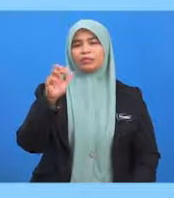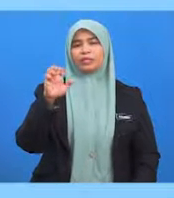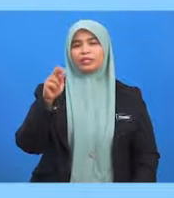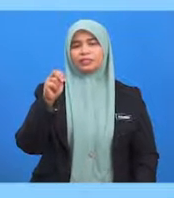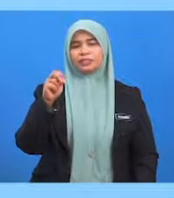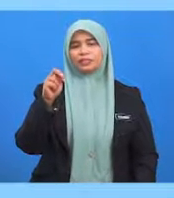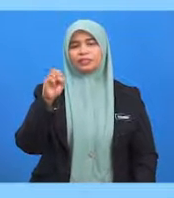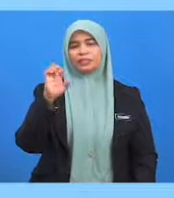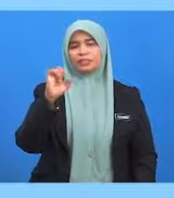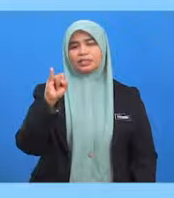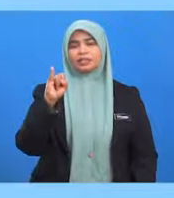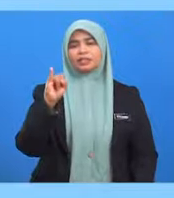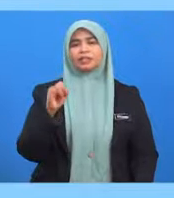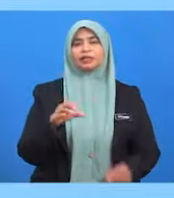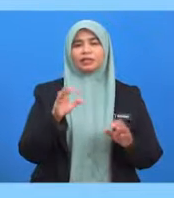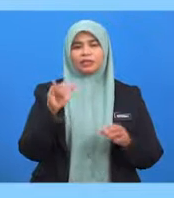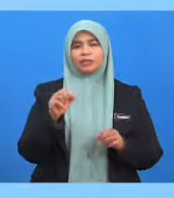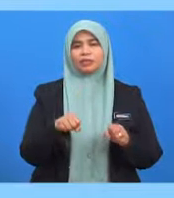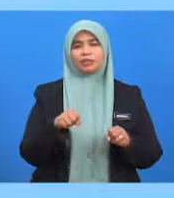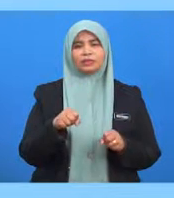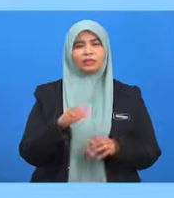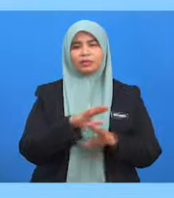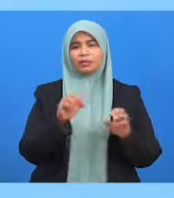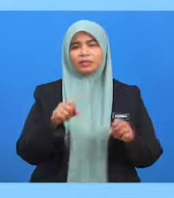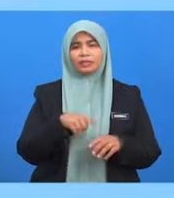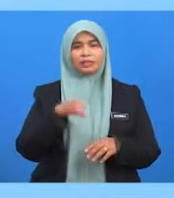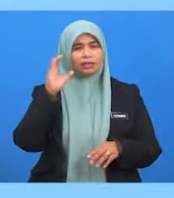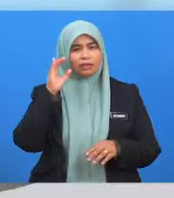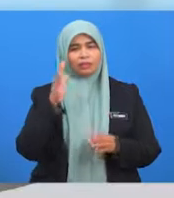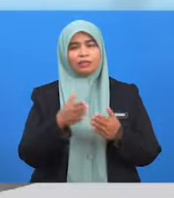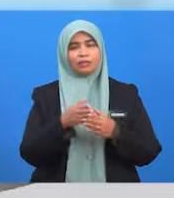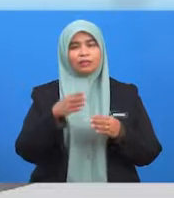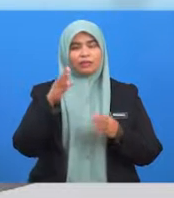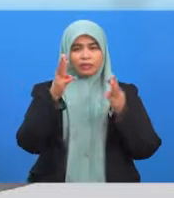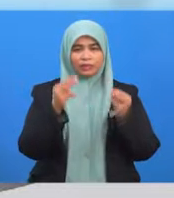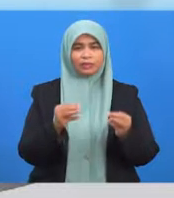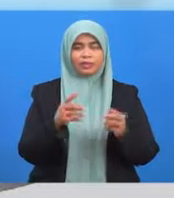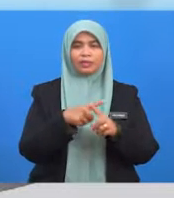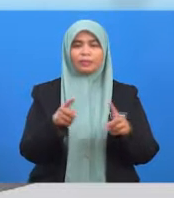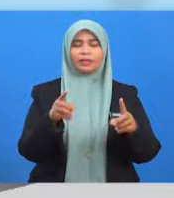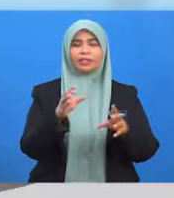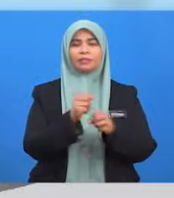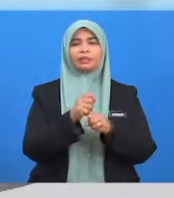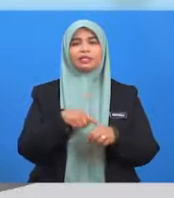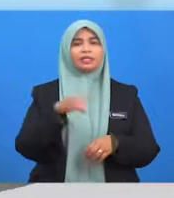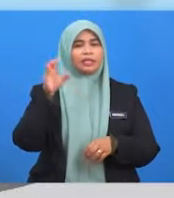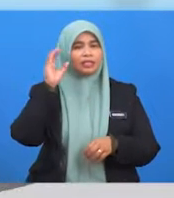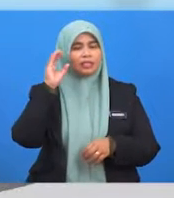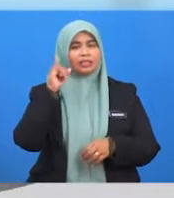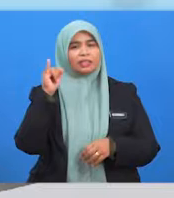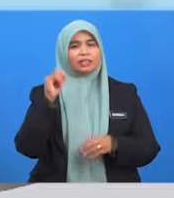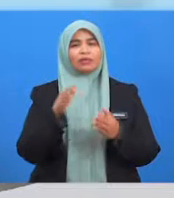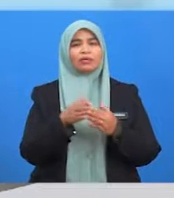sehingga tidak mampu didengari oleh manusia. Tetapi hanya dapat didengari oleh